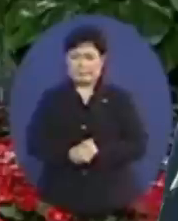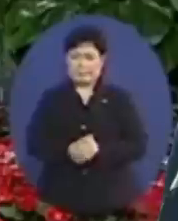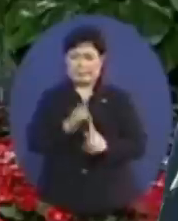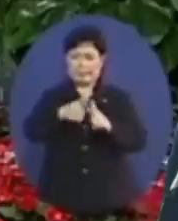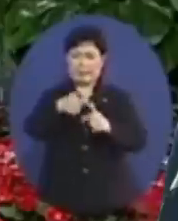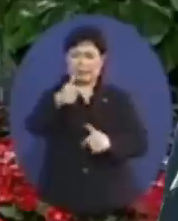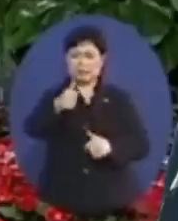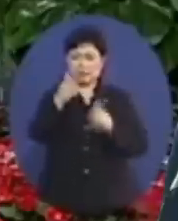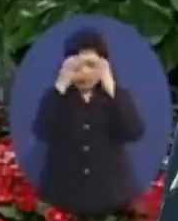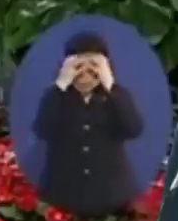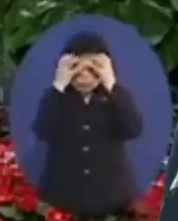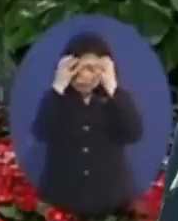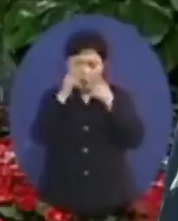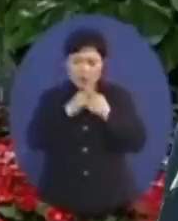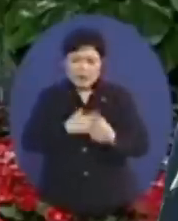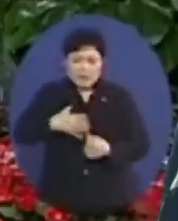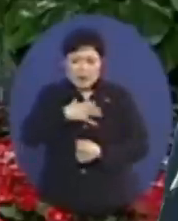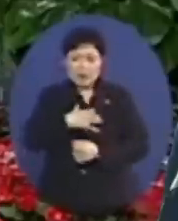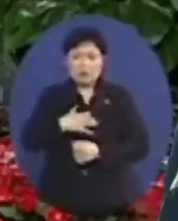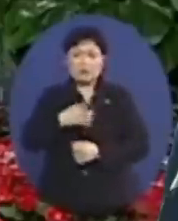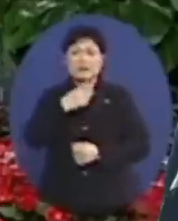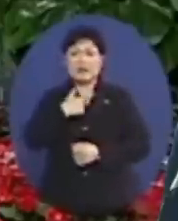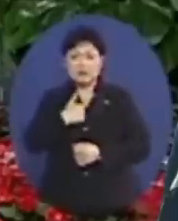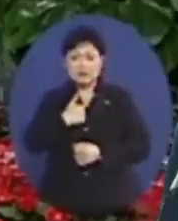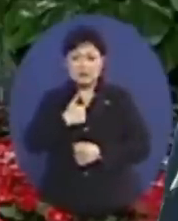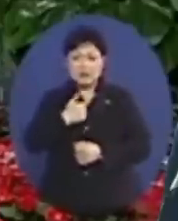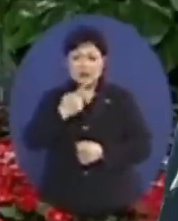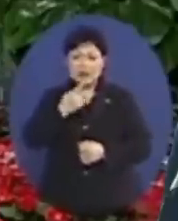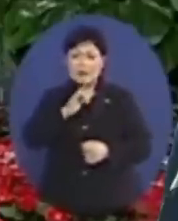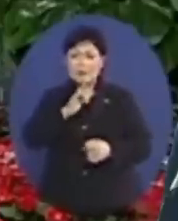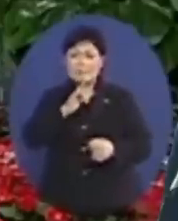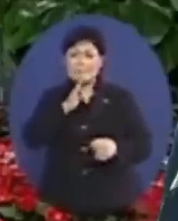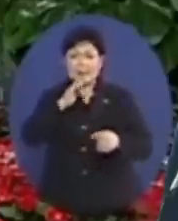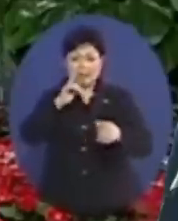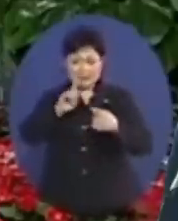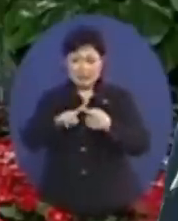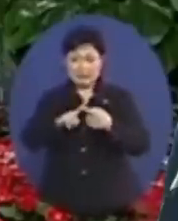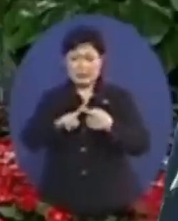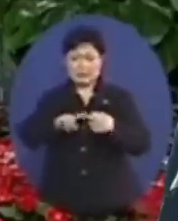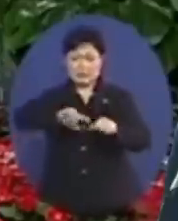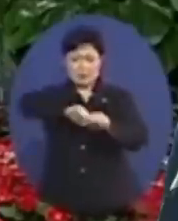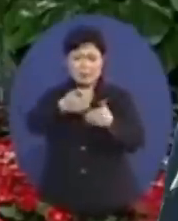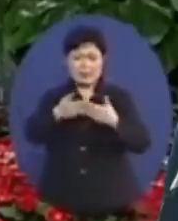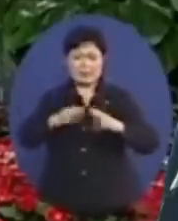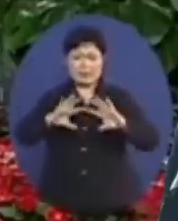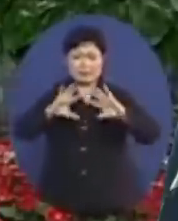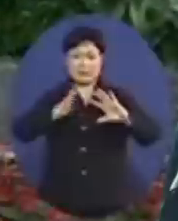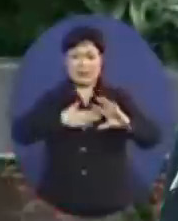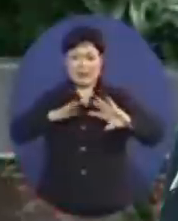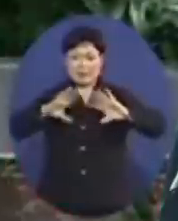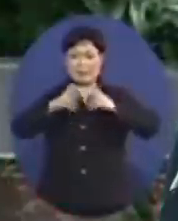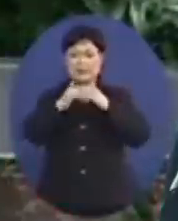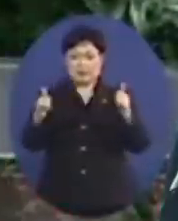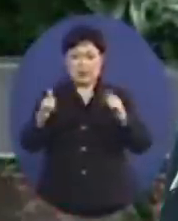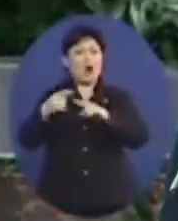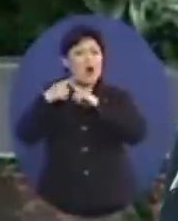예수님이 고통을 당하고 괴로움을 당한 것은 마땅히 형벌받을 내 백성의 허물 때문이었어요. 마땅히